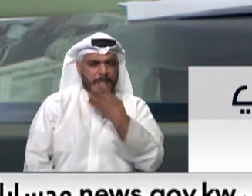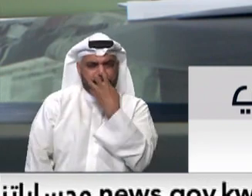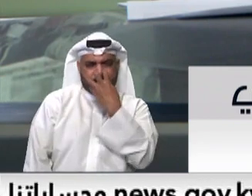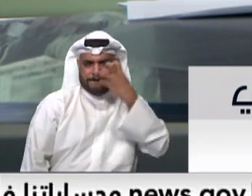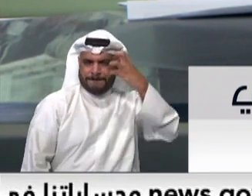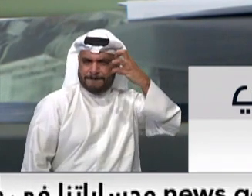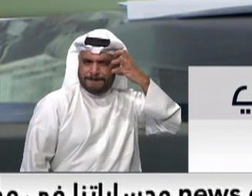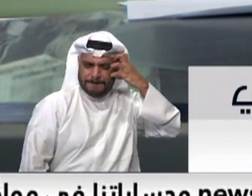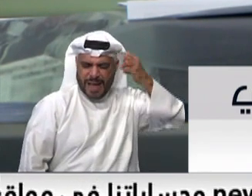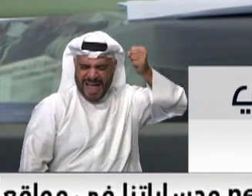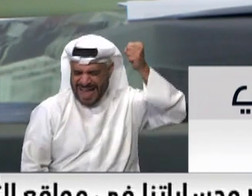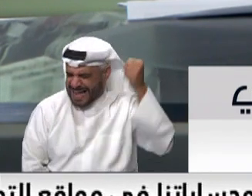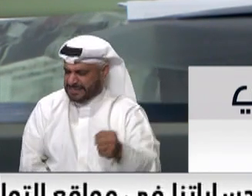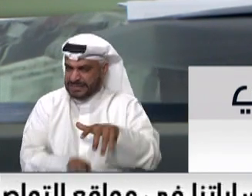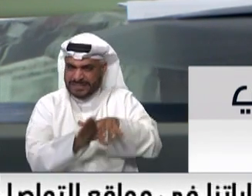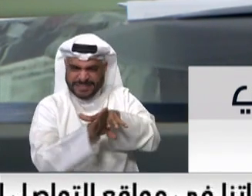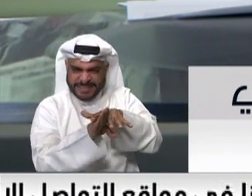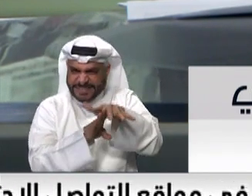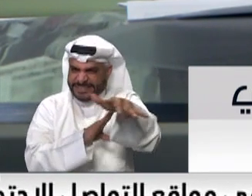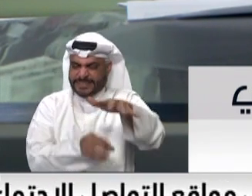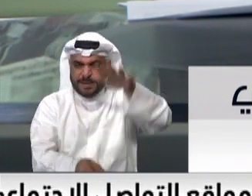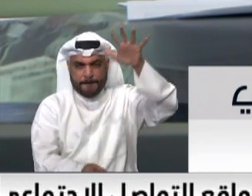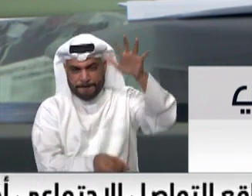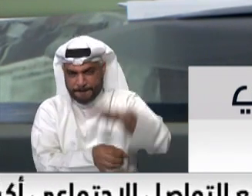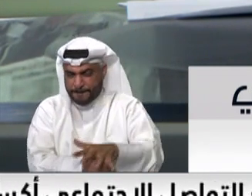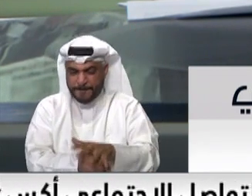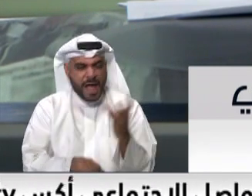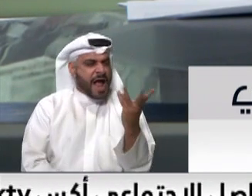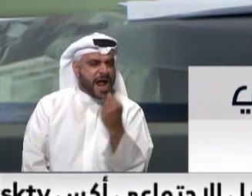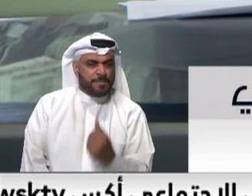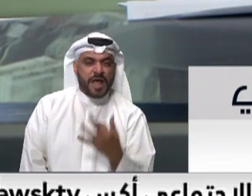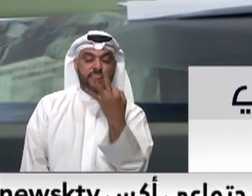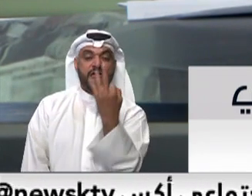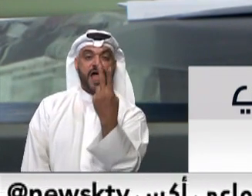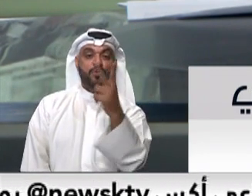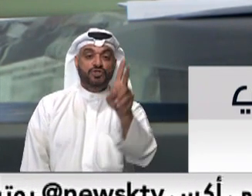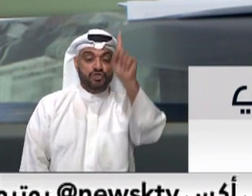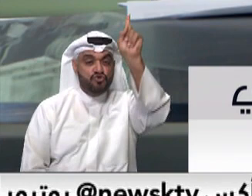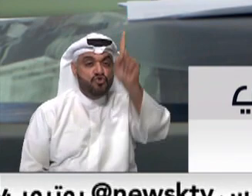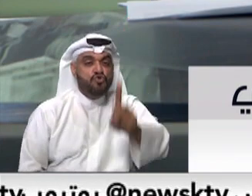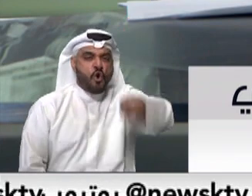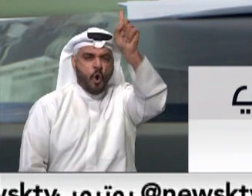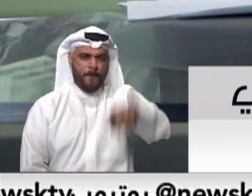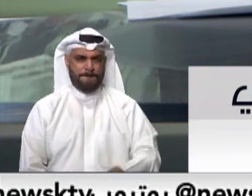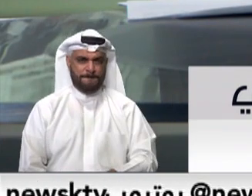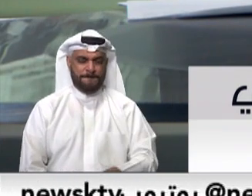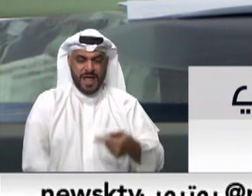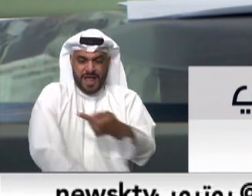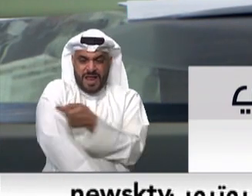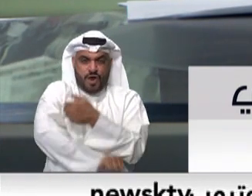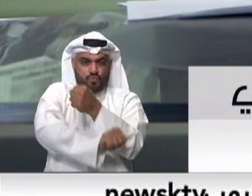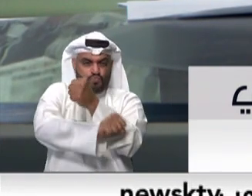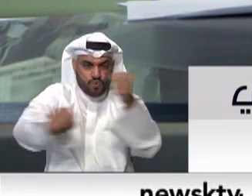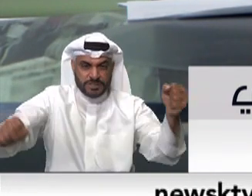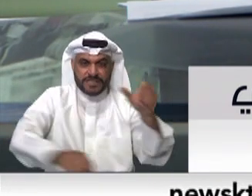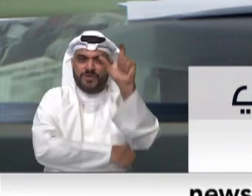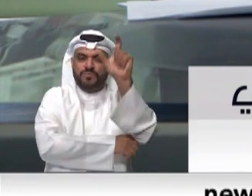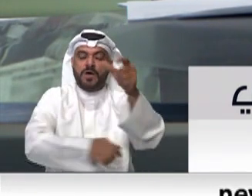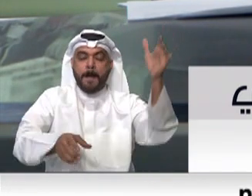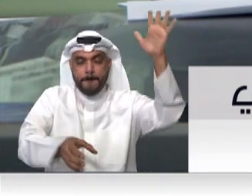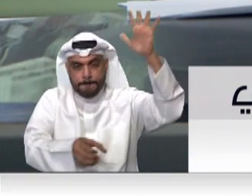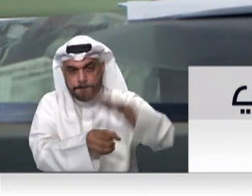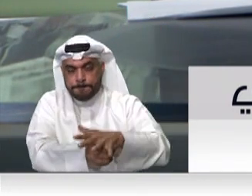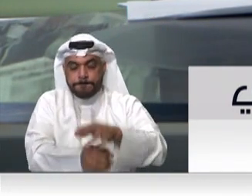مناطق متفرقة من القطاع لليوم 23 على التوالي عبر استهداف المستشفيات والمساجد